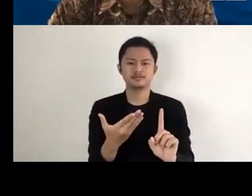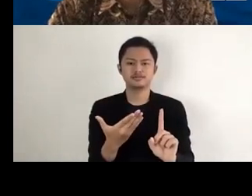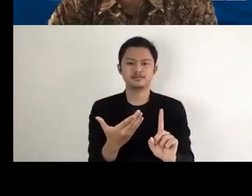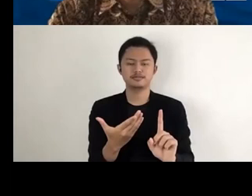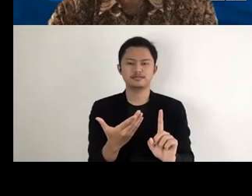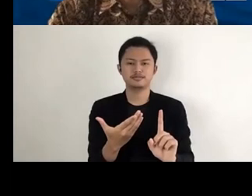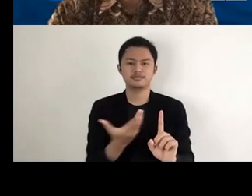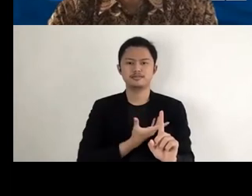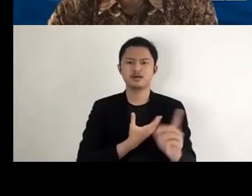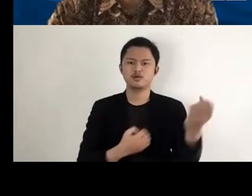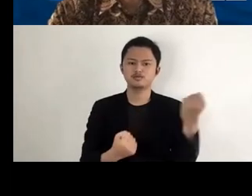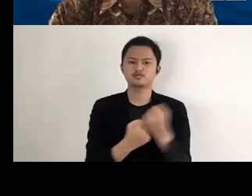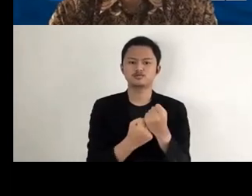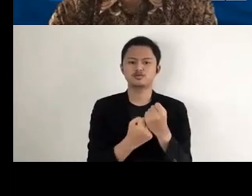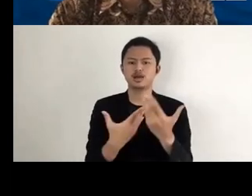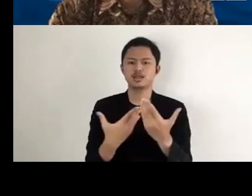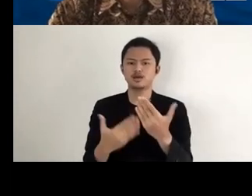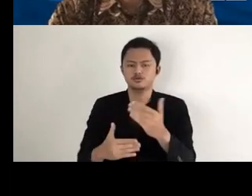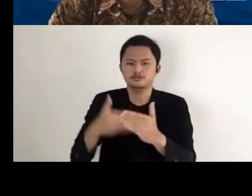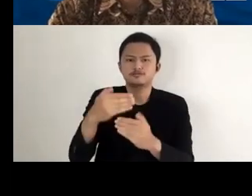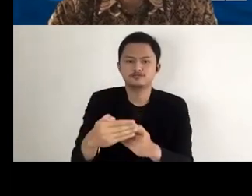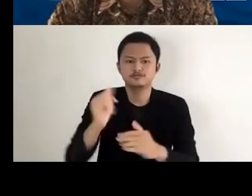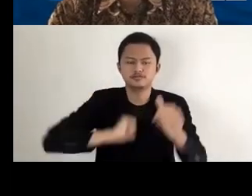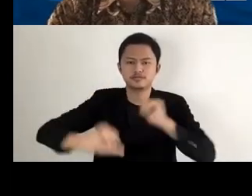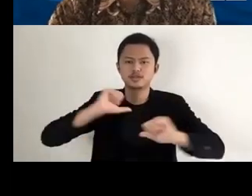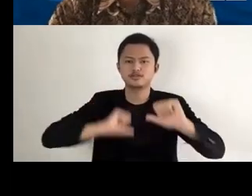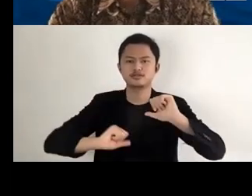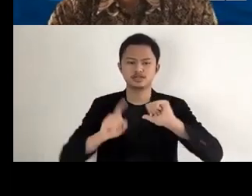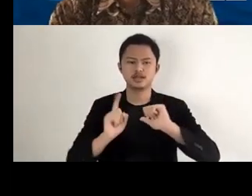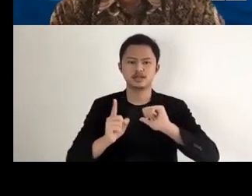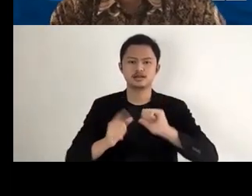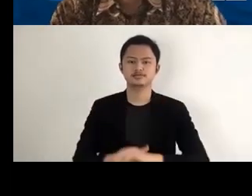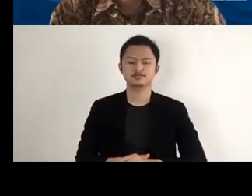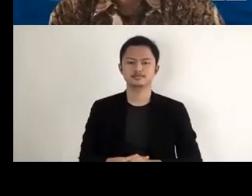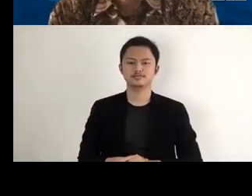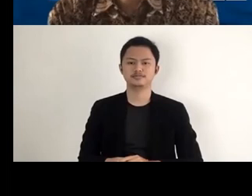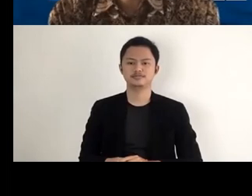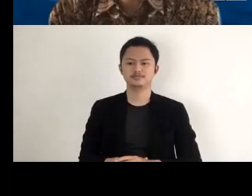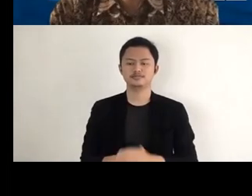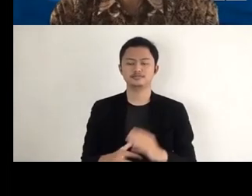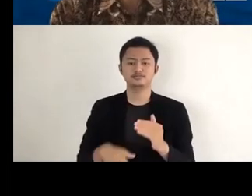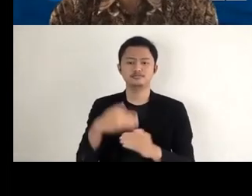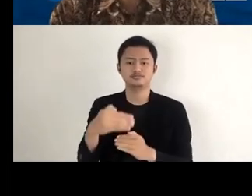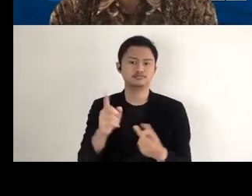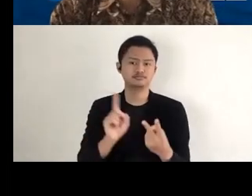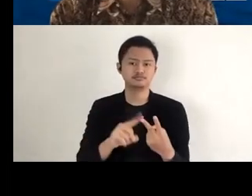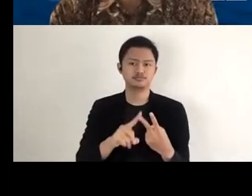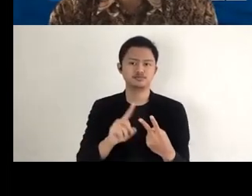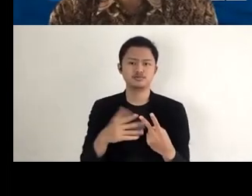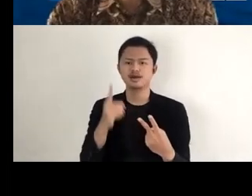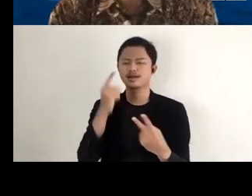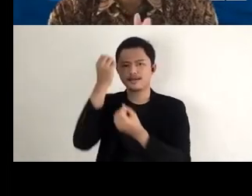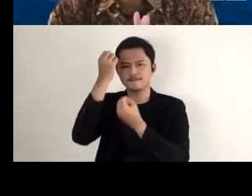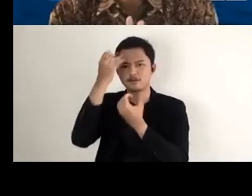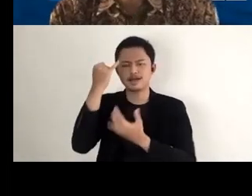mendukung meneruskan kegiatan yang dilakukan Kemudian yang kedua menyajikan informasi